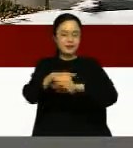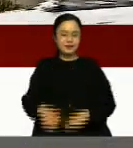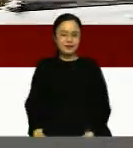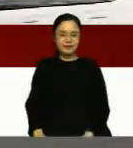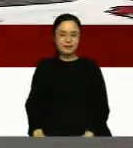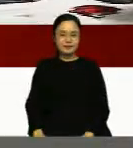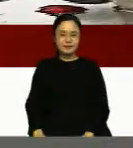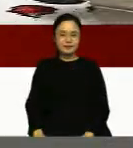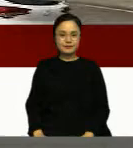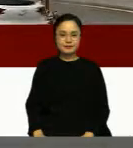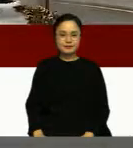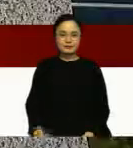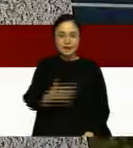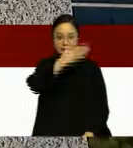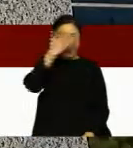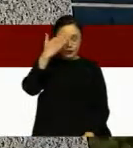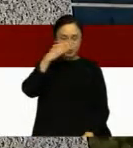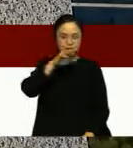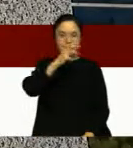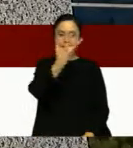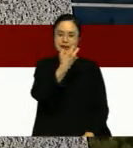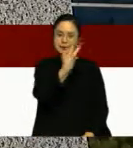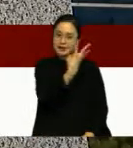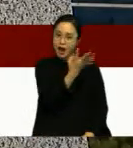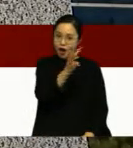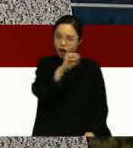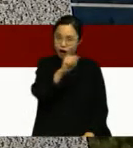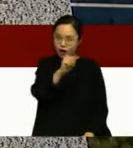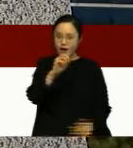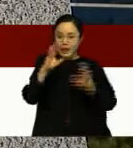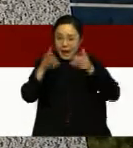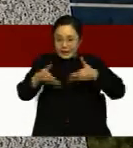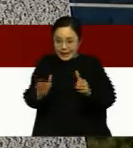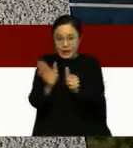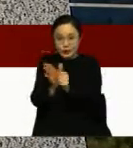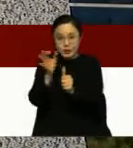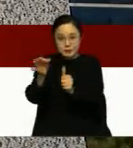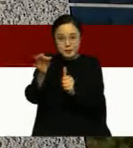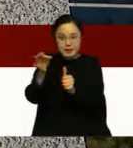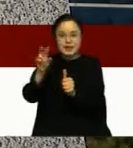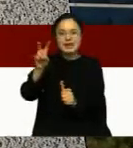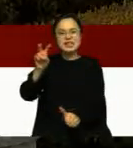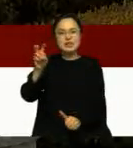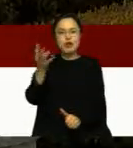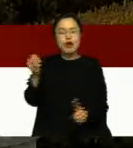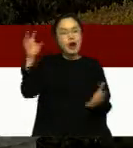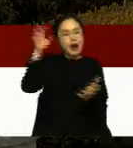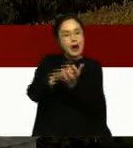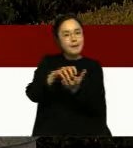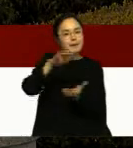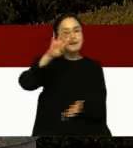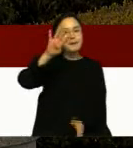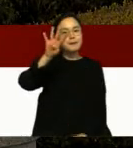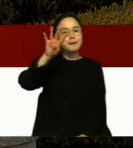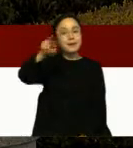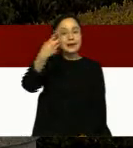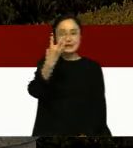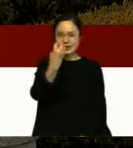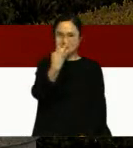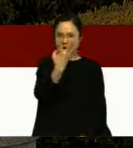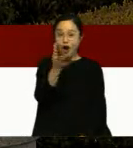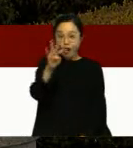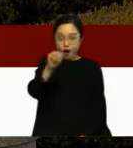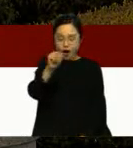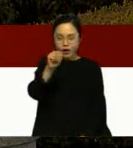배당 84억 원과 산후조리 b 20억원 등 모두 144억 원 으로 섬 부령 충전식 전자 카드로 발행할